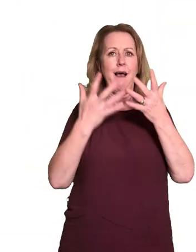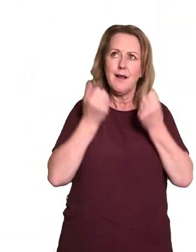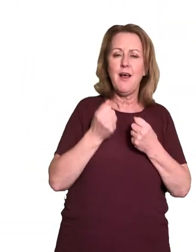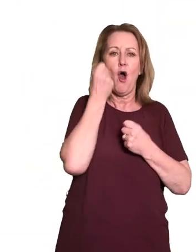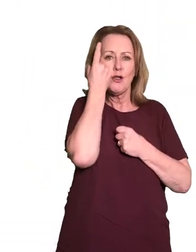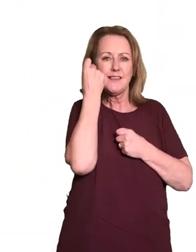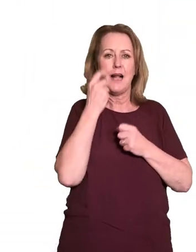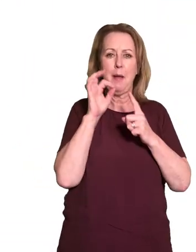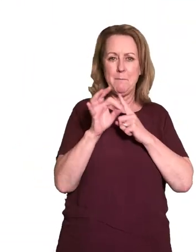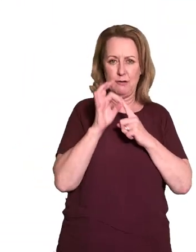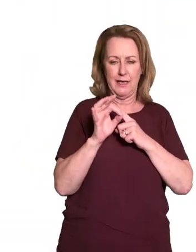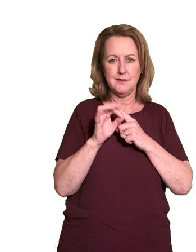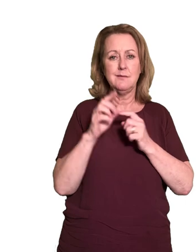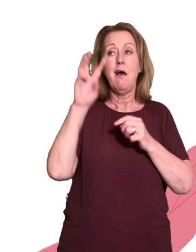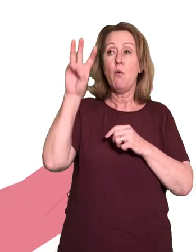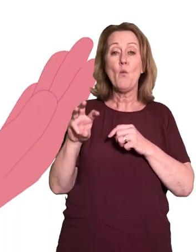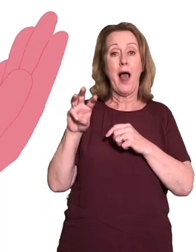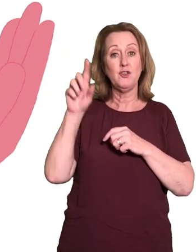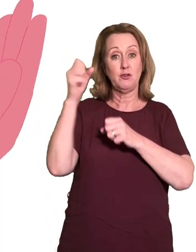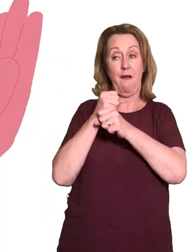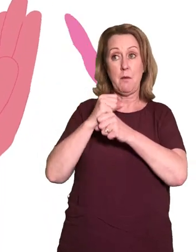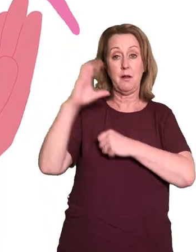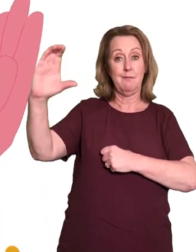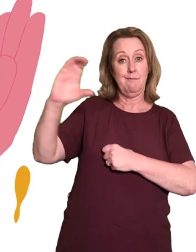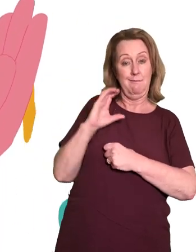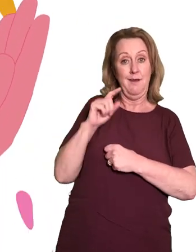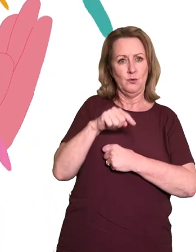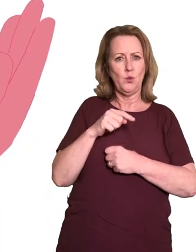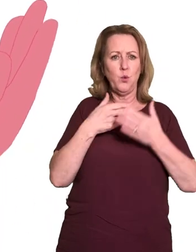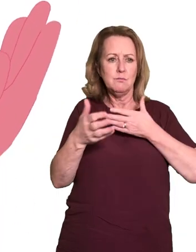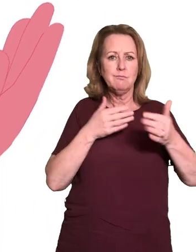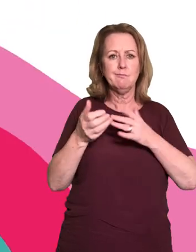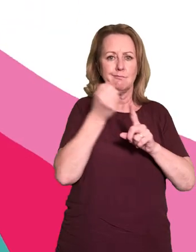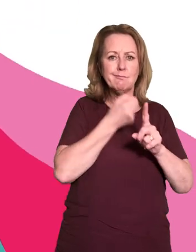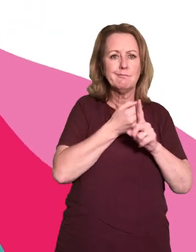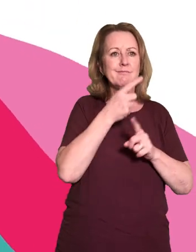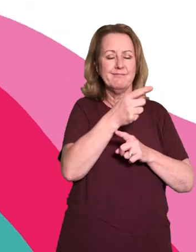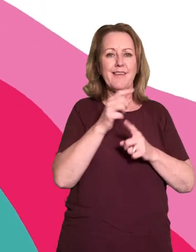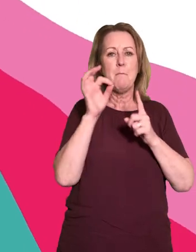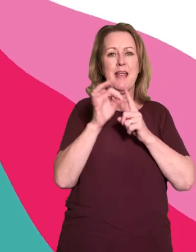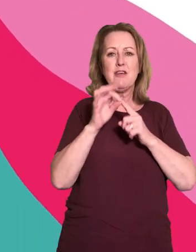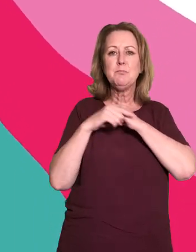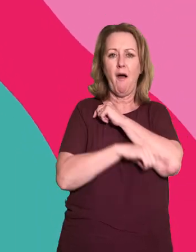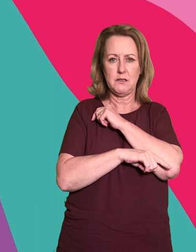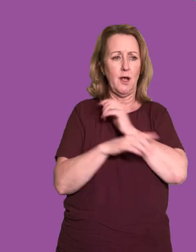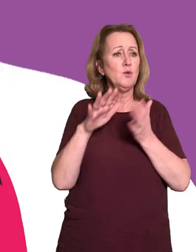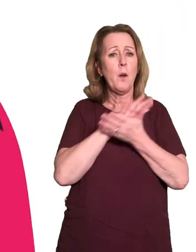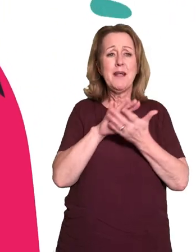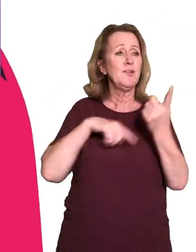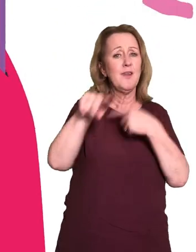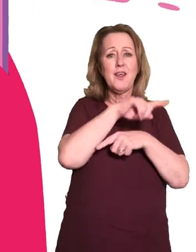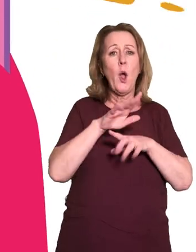yn llwyr. Mae Llywodraeth Cymru wedi buddsoddi ers rhai blynyddoedd I daclo tlodi mislif. Dylai'r mislif ddim arwain at